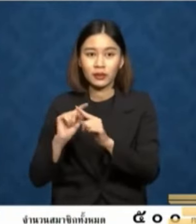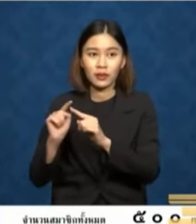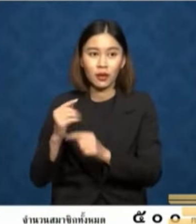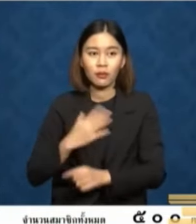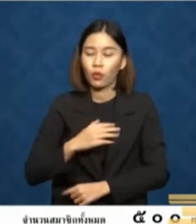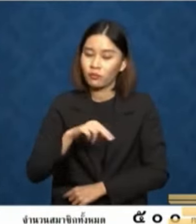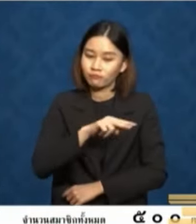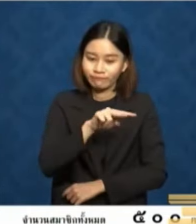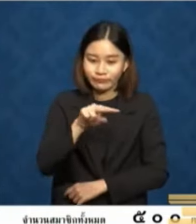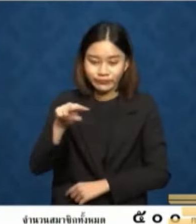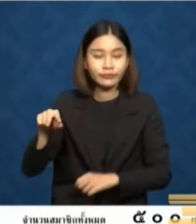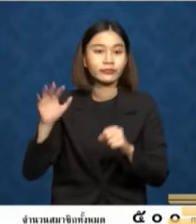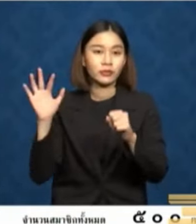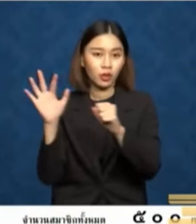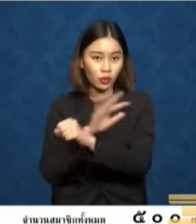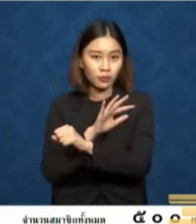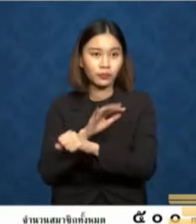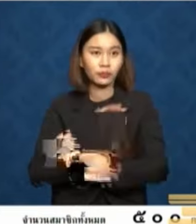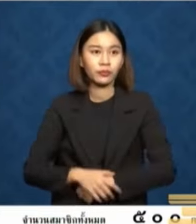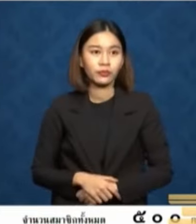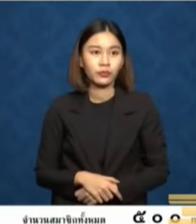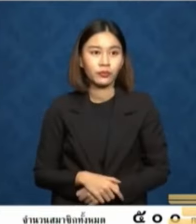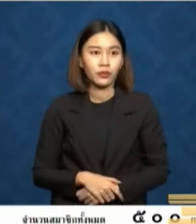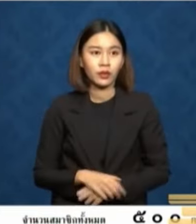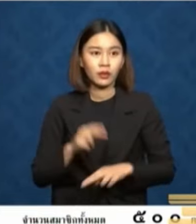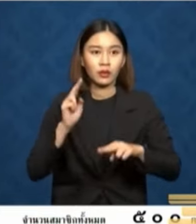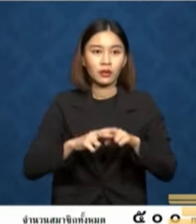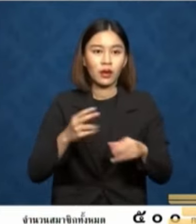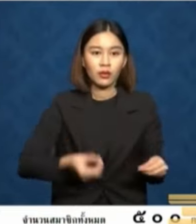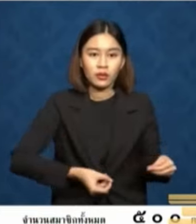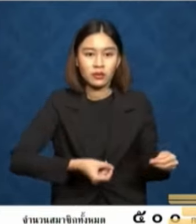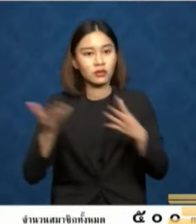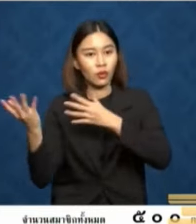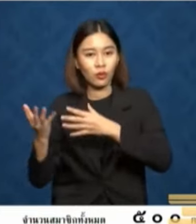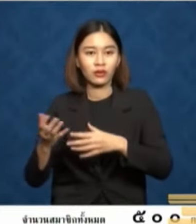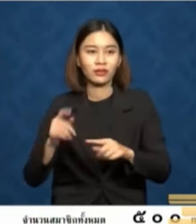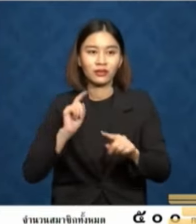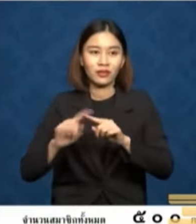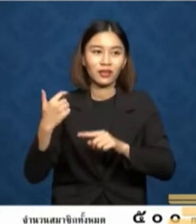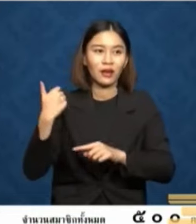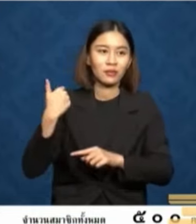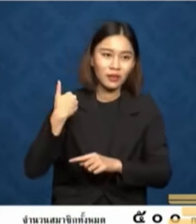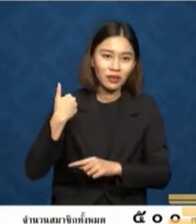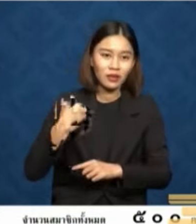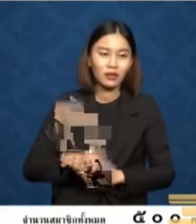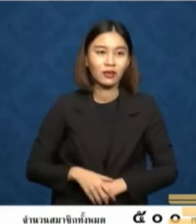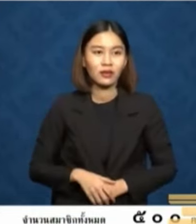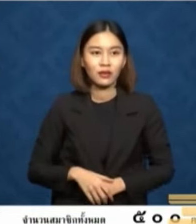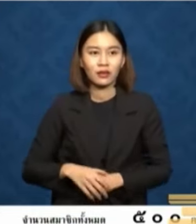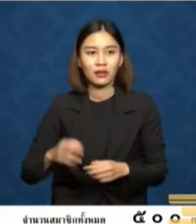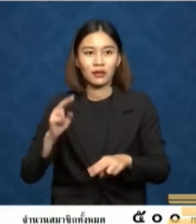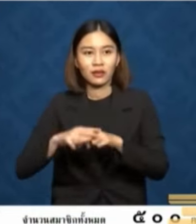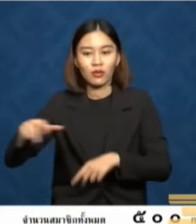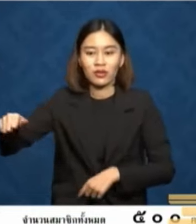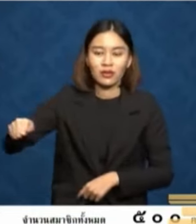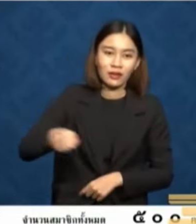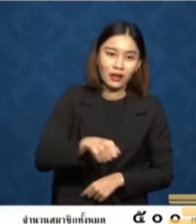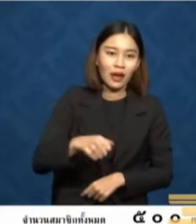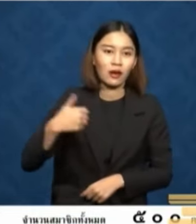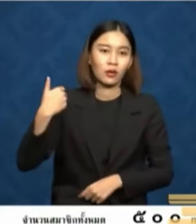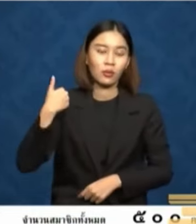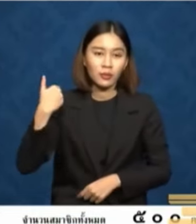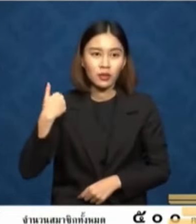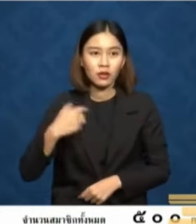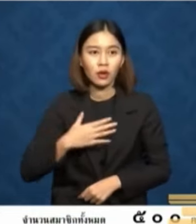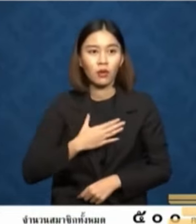เลยเห็นหมดโยนเก้าอี้ทุ่มเก้าอี้กลางสภาก็มีเฟี้ยงแฟแมปก็มีล่าเก้าอี้ประสานสภาก็มีถาม